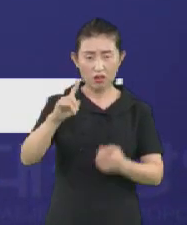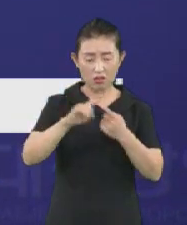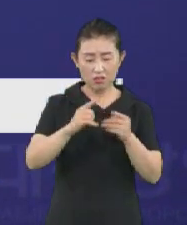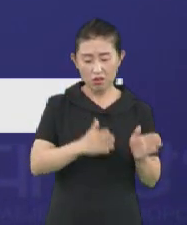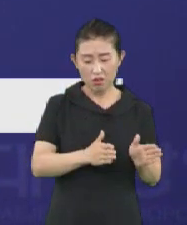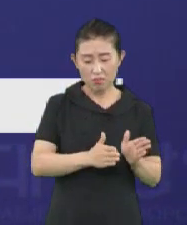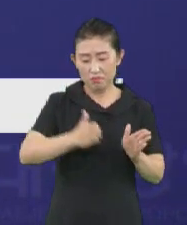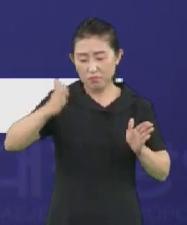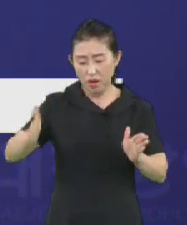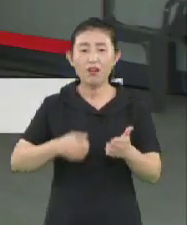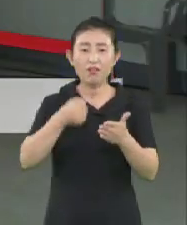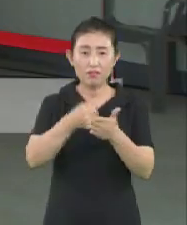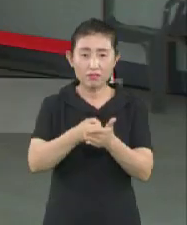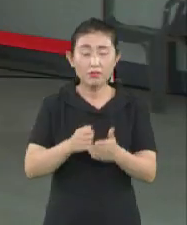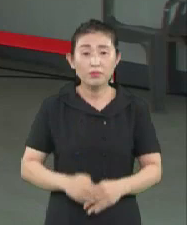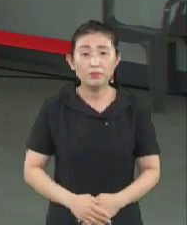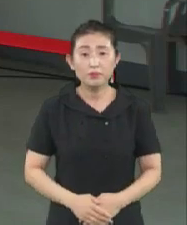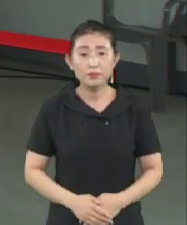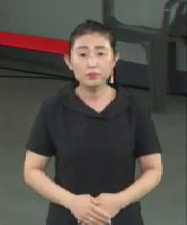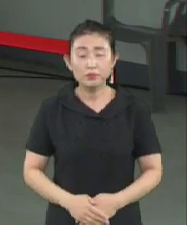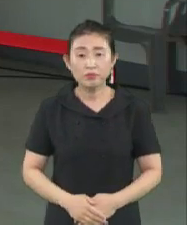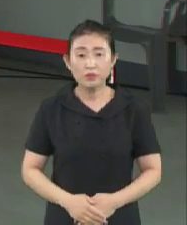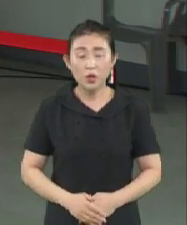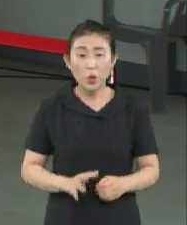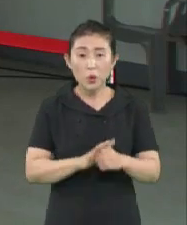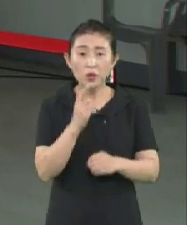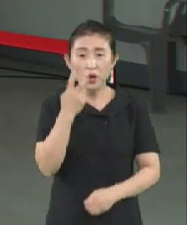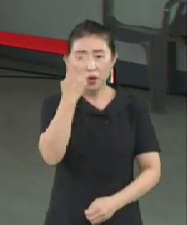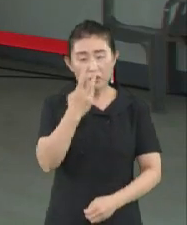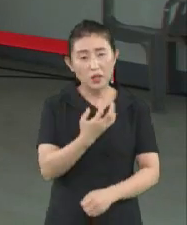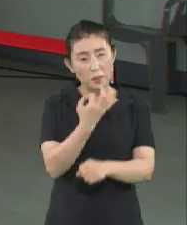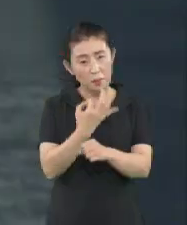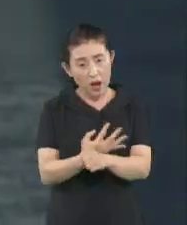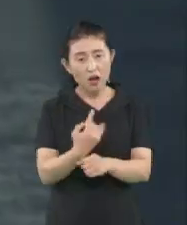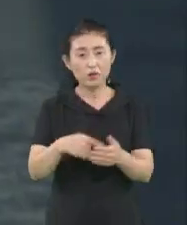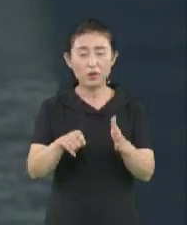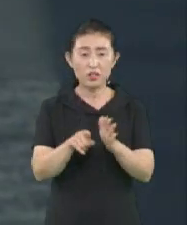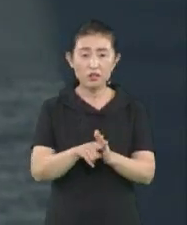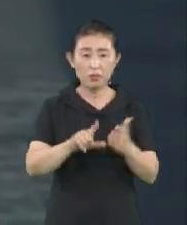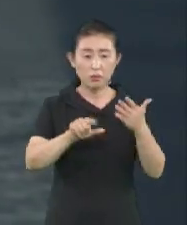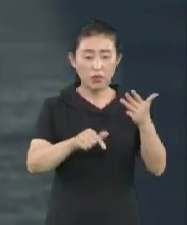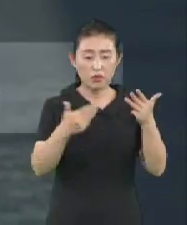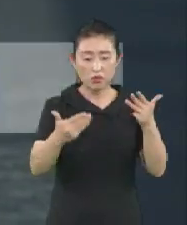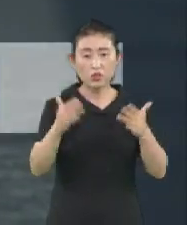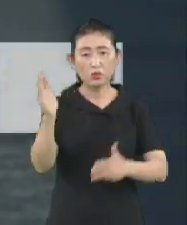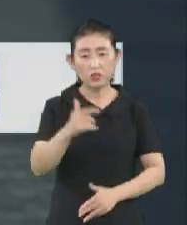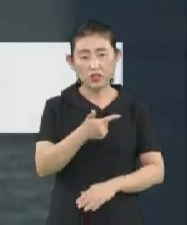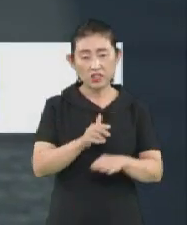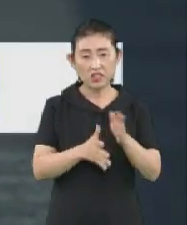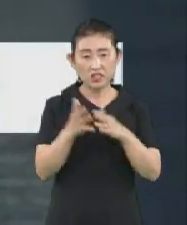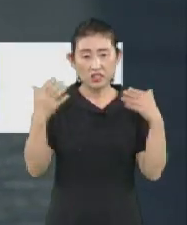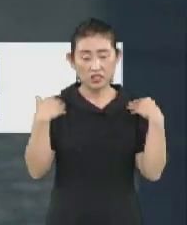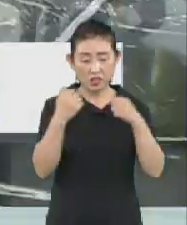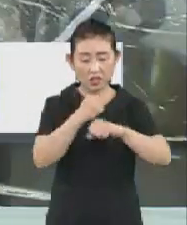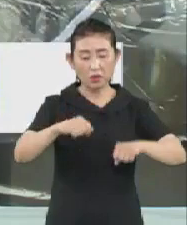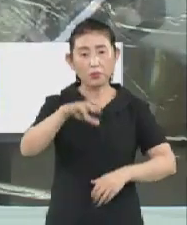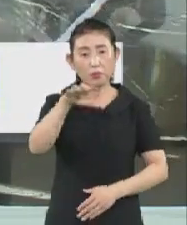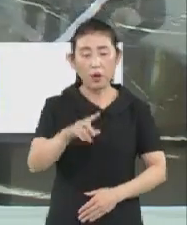연장하기로 결정하였습니다. 대신 코로나 검사의 편의성을 높이기 위해 9일부터는 대전시청